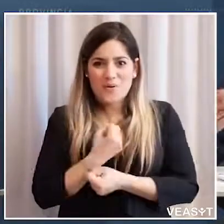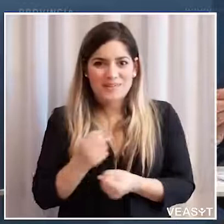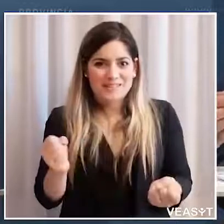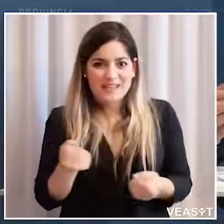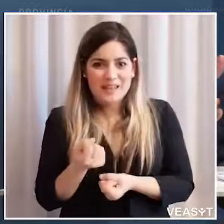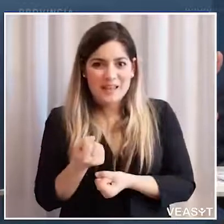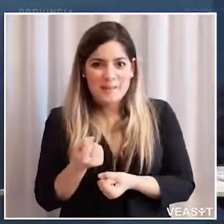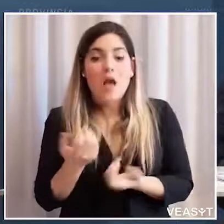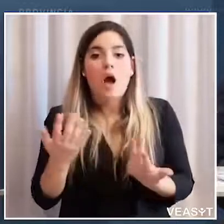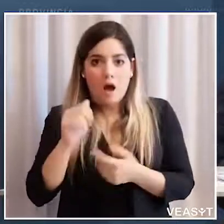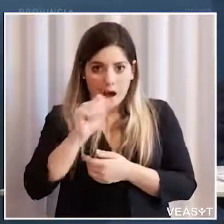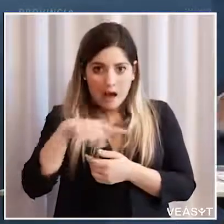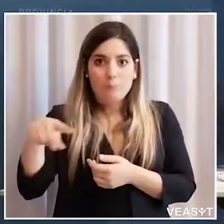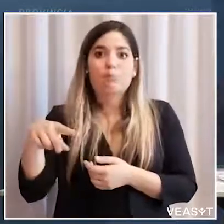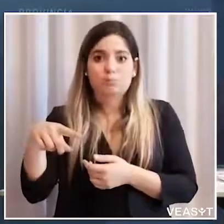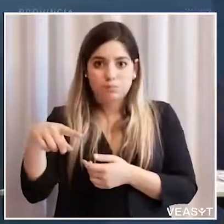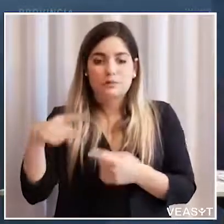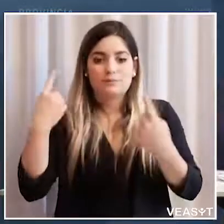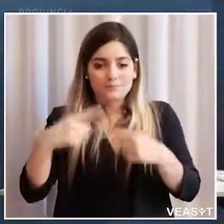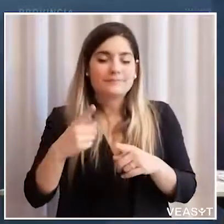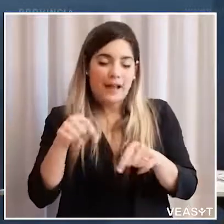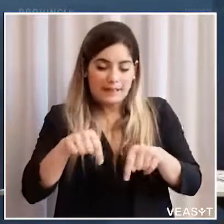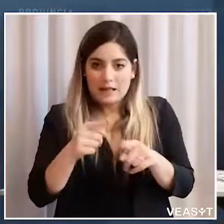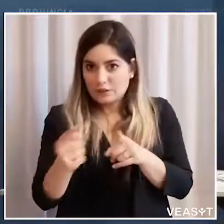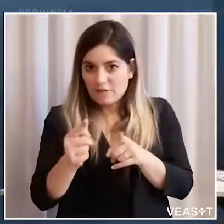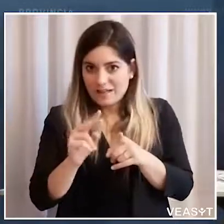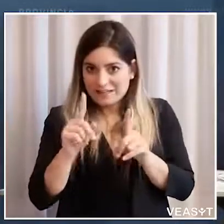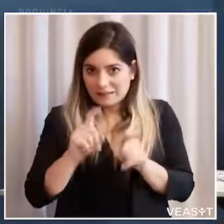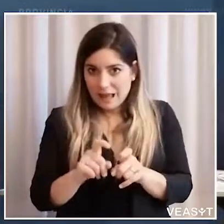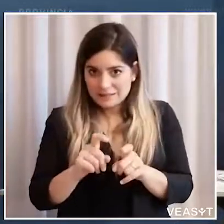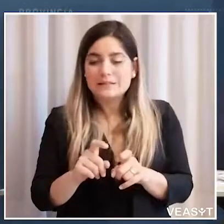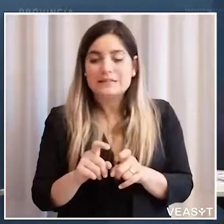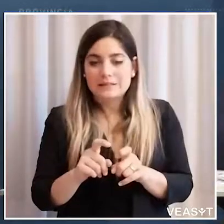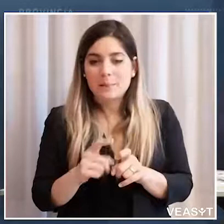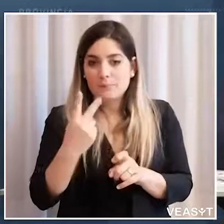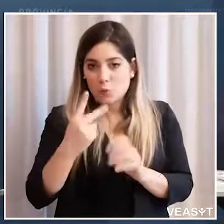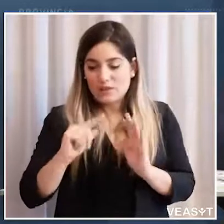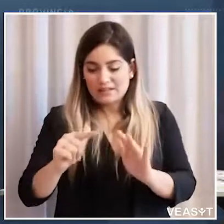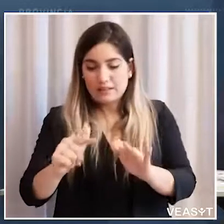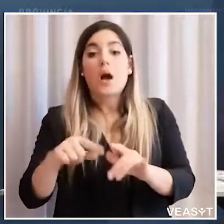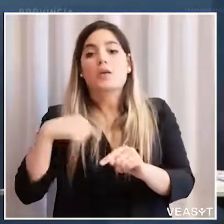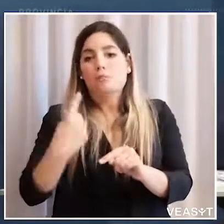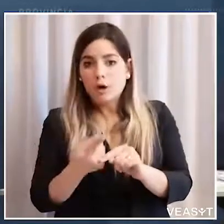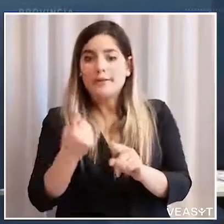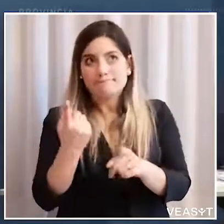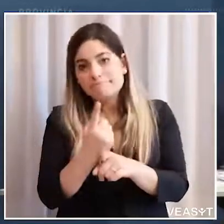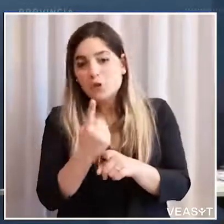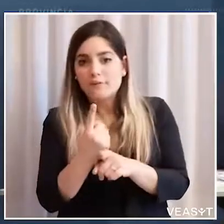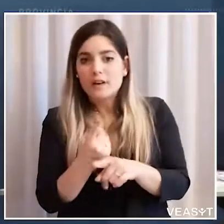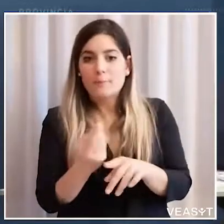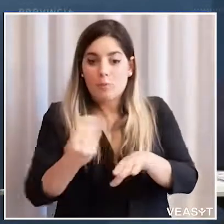per quello anche un'app immuni stanno testando c'è una fase di test nelle due prossime due settimane e dopo